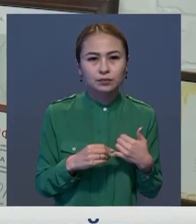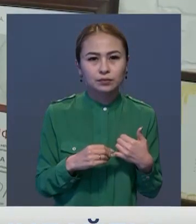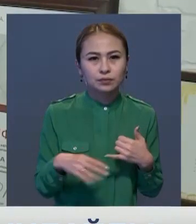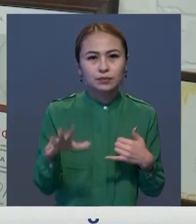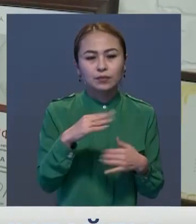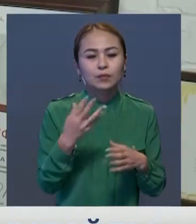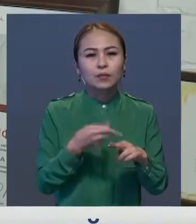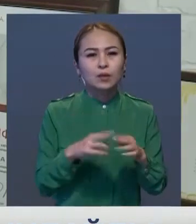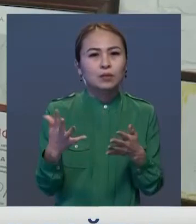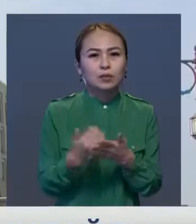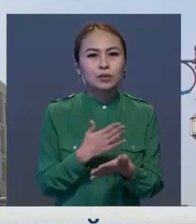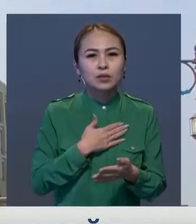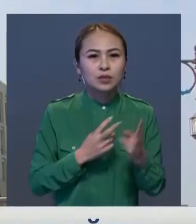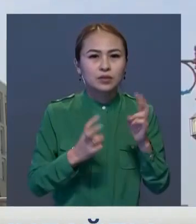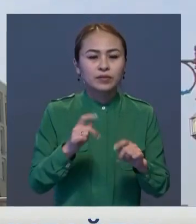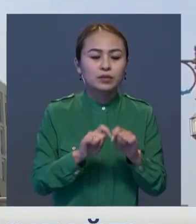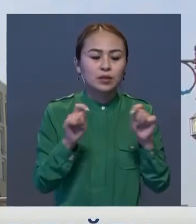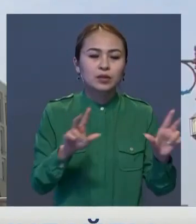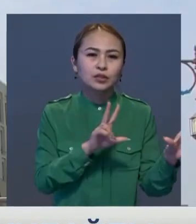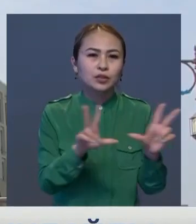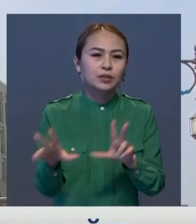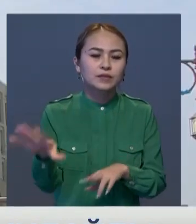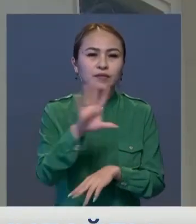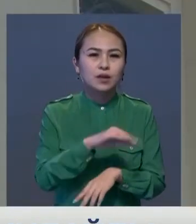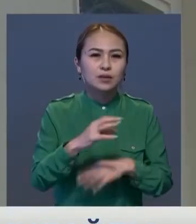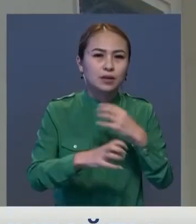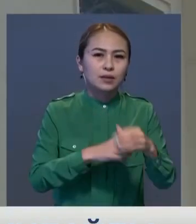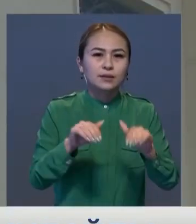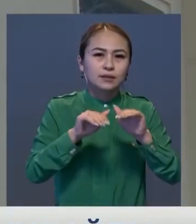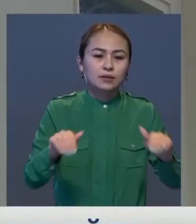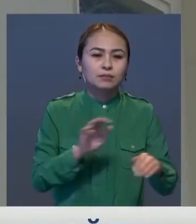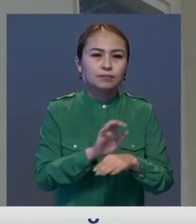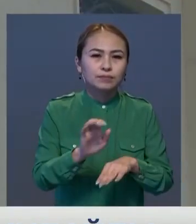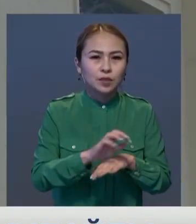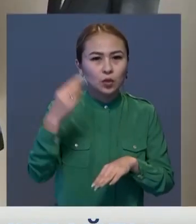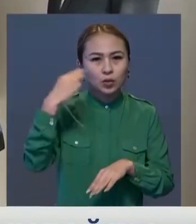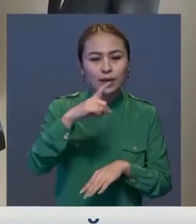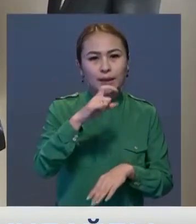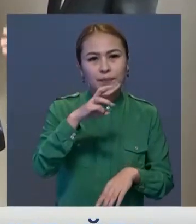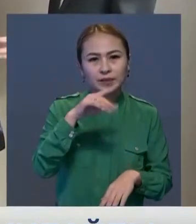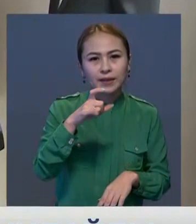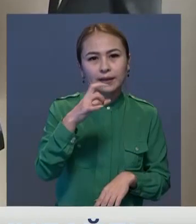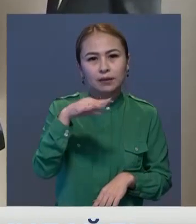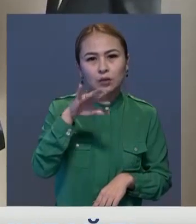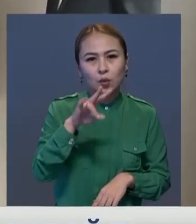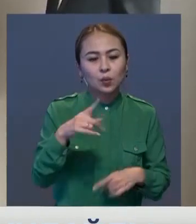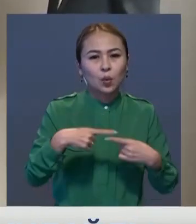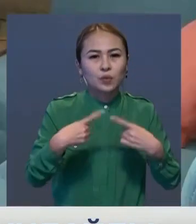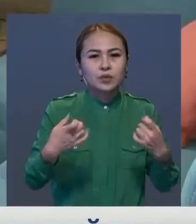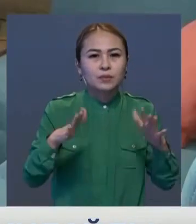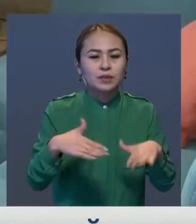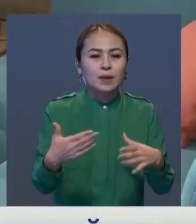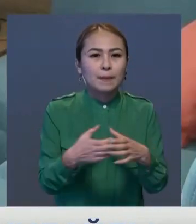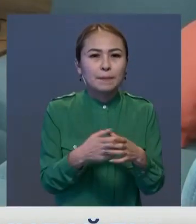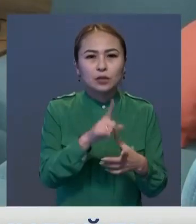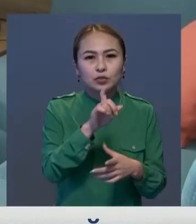и благодаря этому создался наш завод. Жиһаз фабрикасы қазір халықаралық стандартқа сай өнімдер шығарады. Түркістандағы Хэмптон Бай Хилтон қонақ үйіне Сергейдің компаниясы